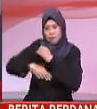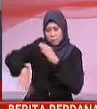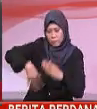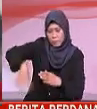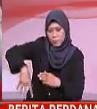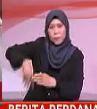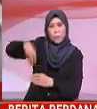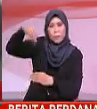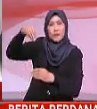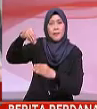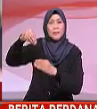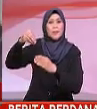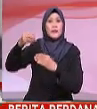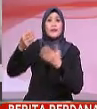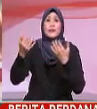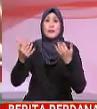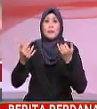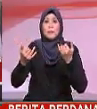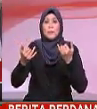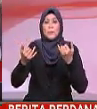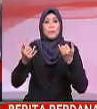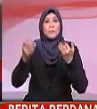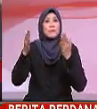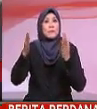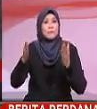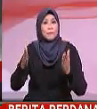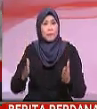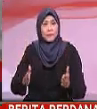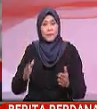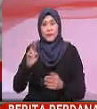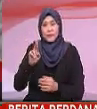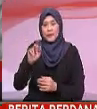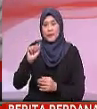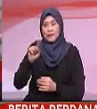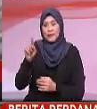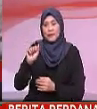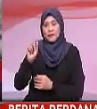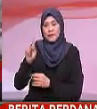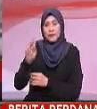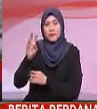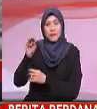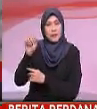dan pada pihak Razak Mas juga telah